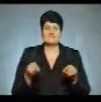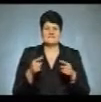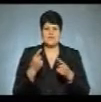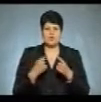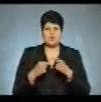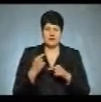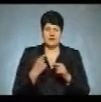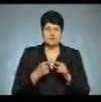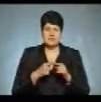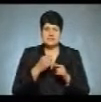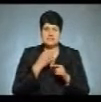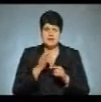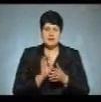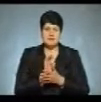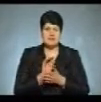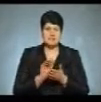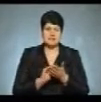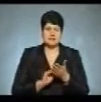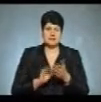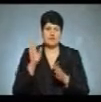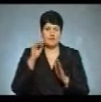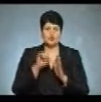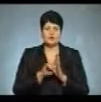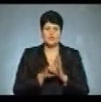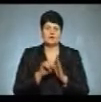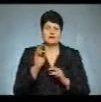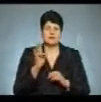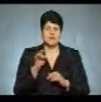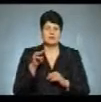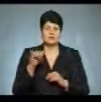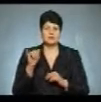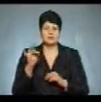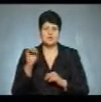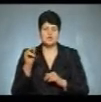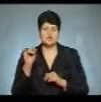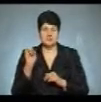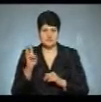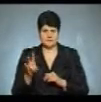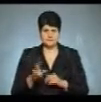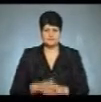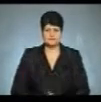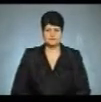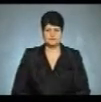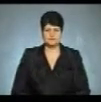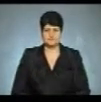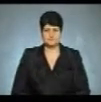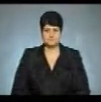Про це нам повідомила прес-секретар Тернопільводоканалу Наталія Турчин. Анастасія Чичко розповість більше.